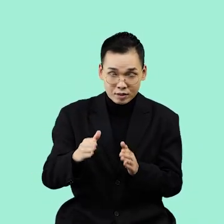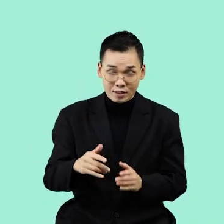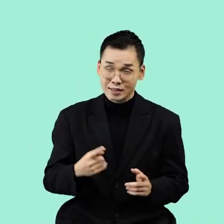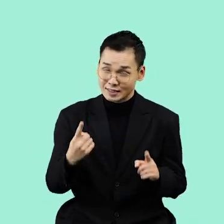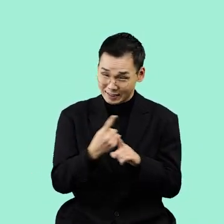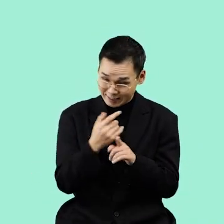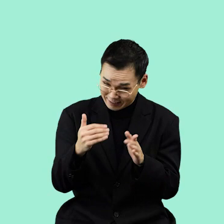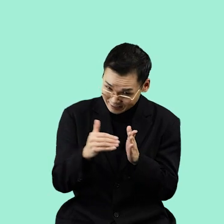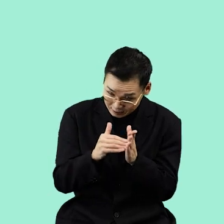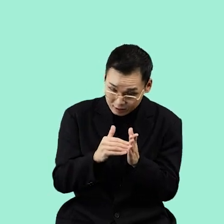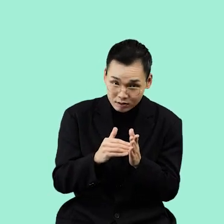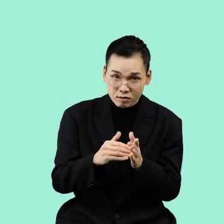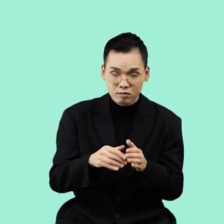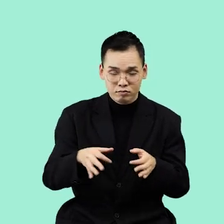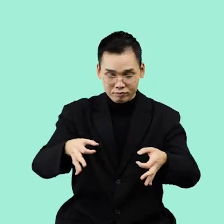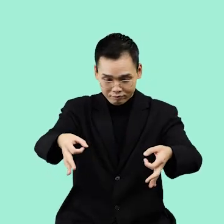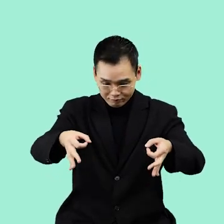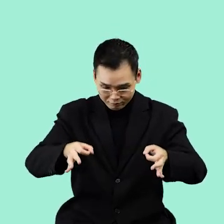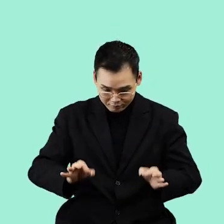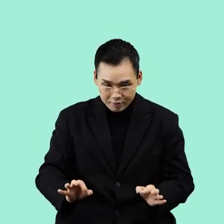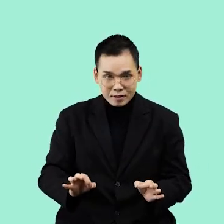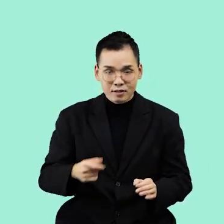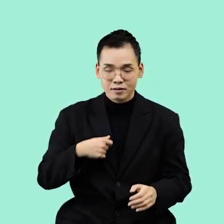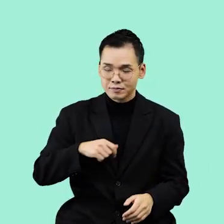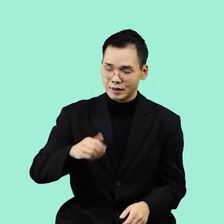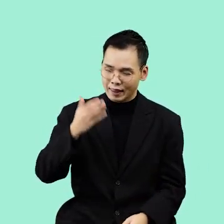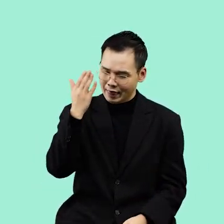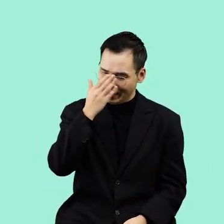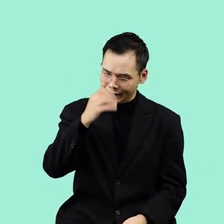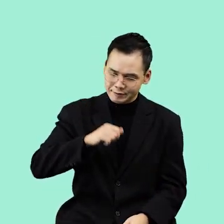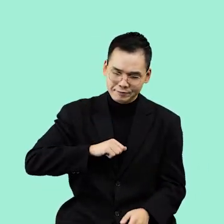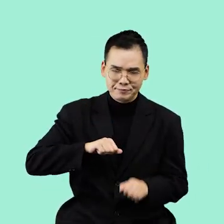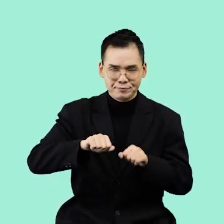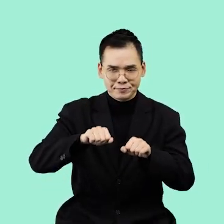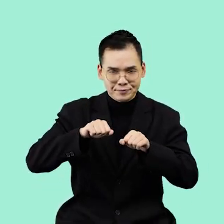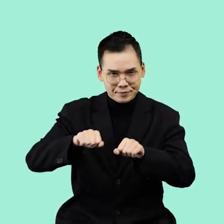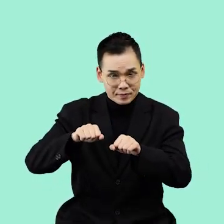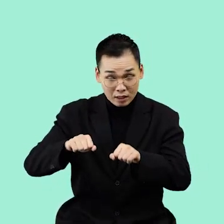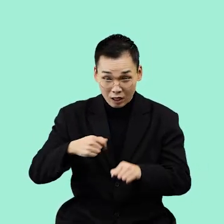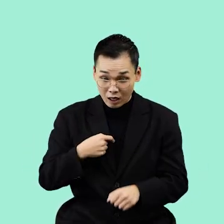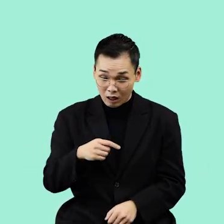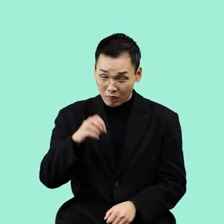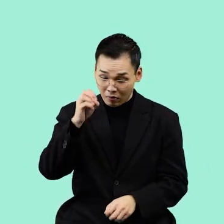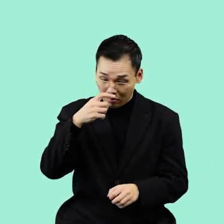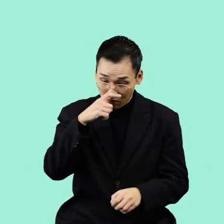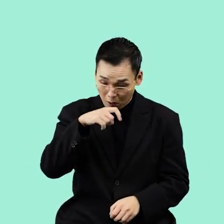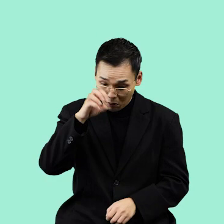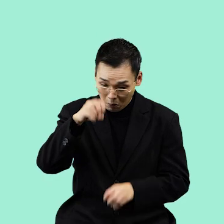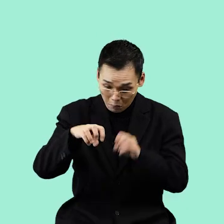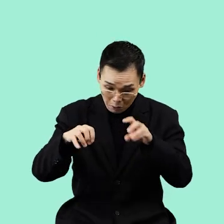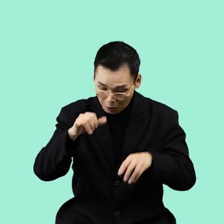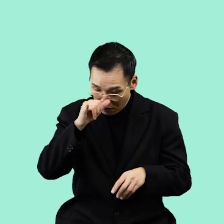치료가 끝난 침대 손잡이를 닦고 침대 위에 떨어진 오물을 제거합니다.